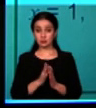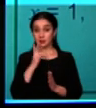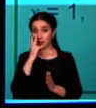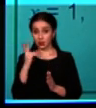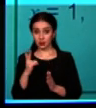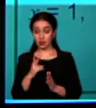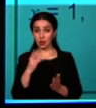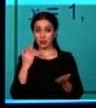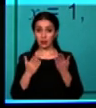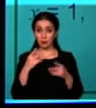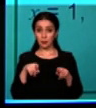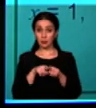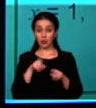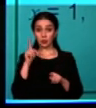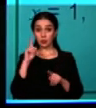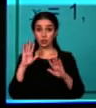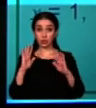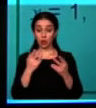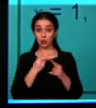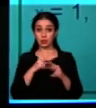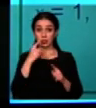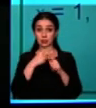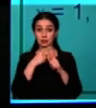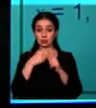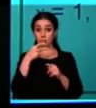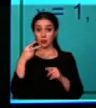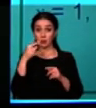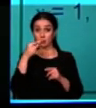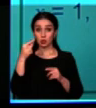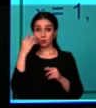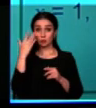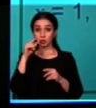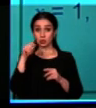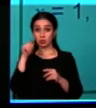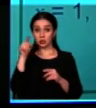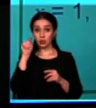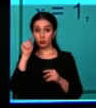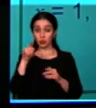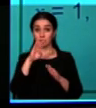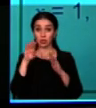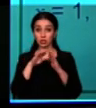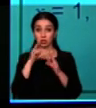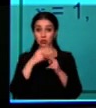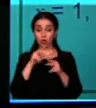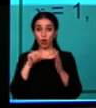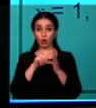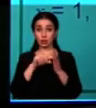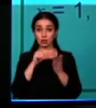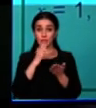Qarang, demak, birinchi holatda x barobar minus 5 ildiz, bu uning darajasi 6 ga teng